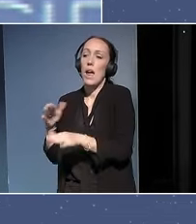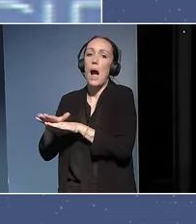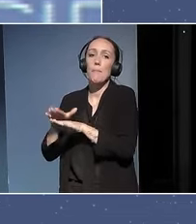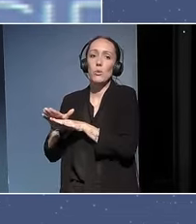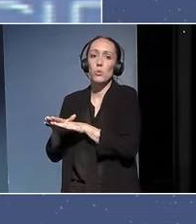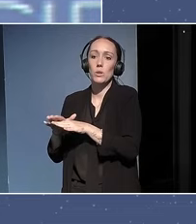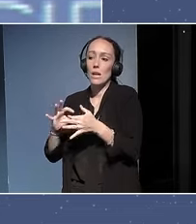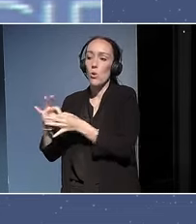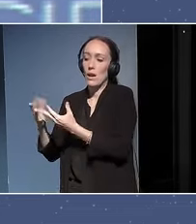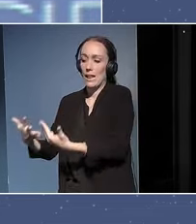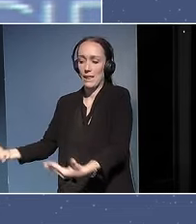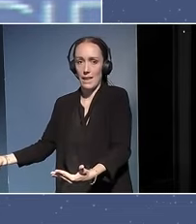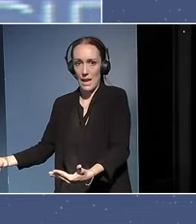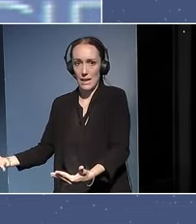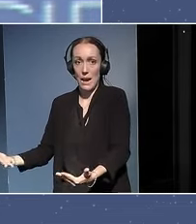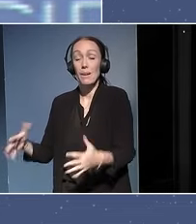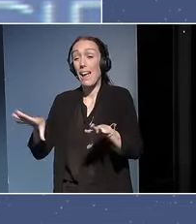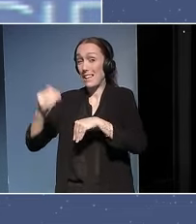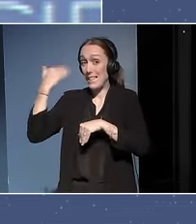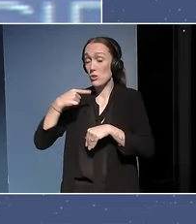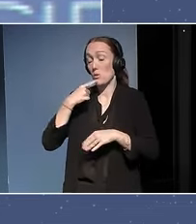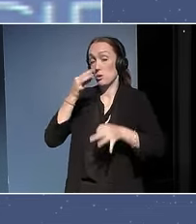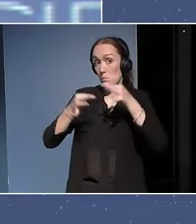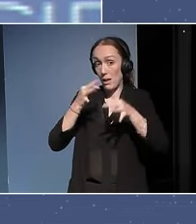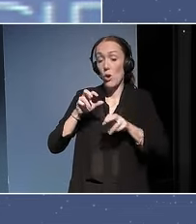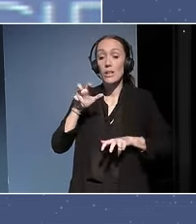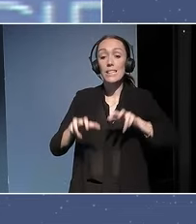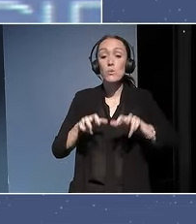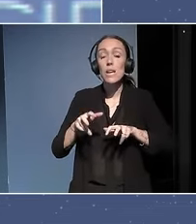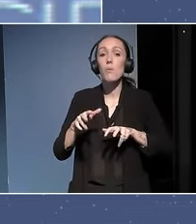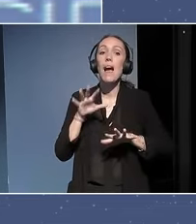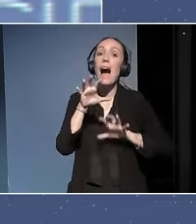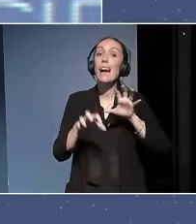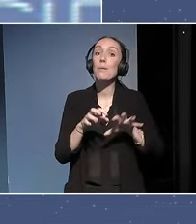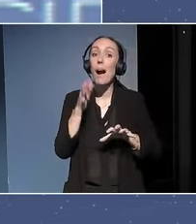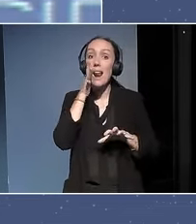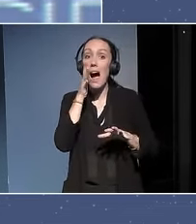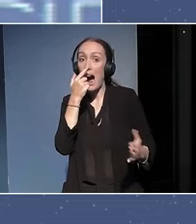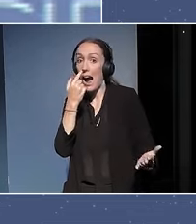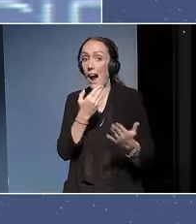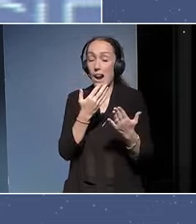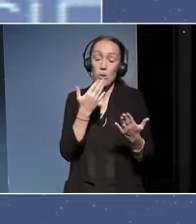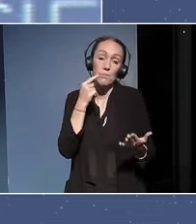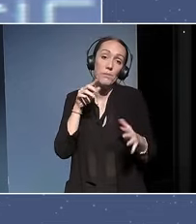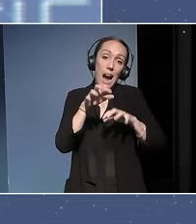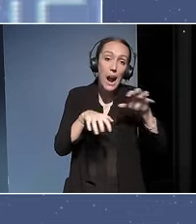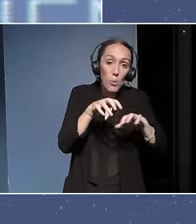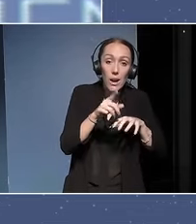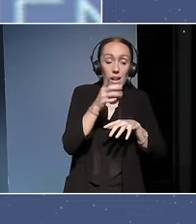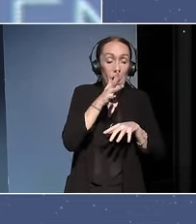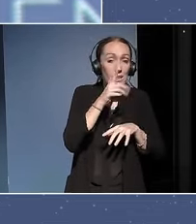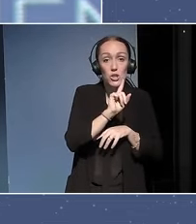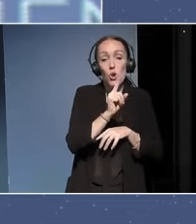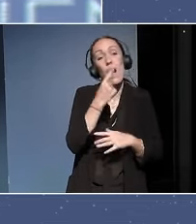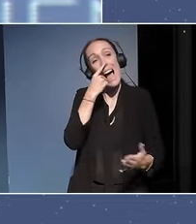dinosauri non sono animali acquatici Ok quindi è vero lui ha ha una posizione un po' particolare perché è un animale